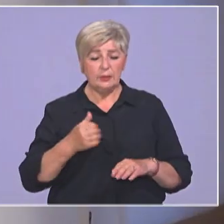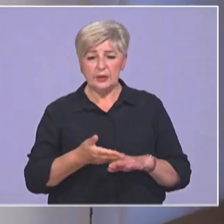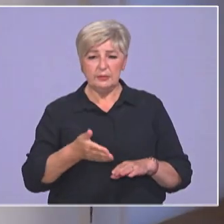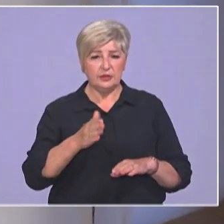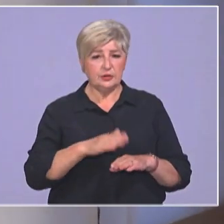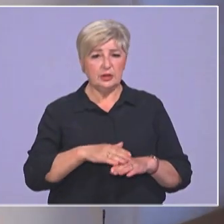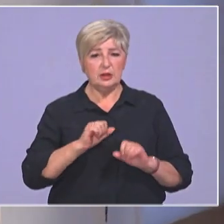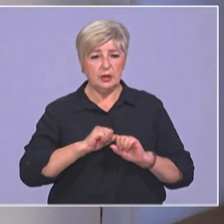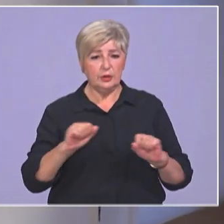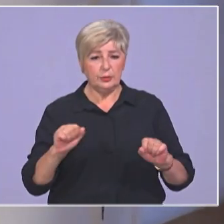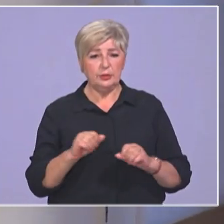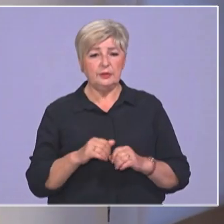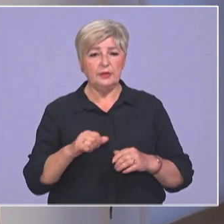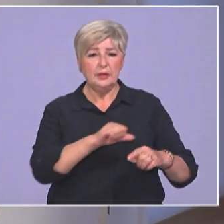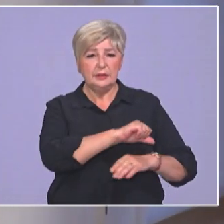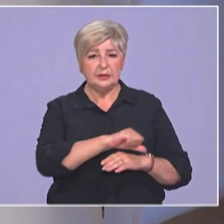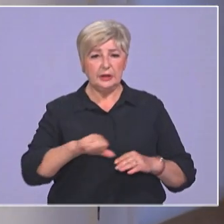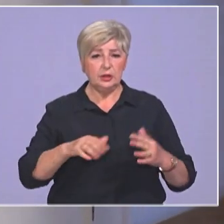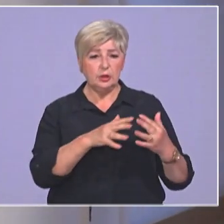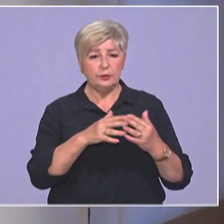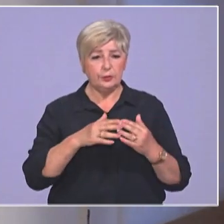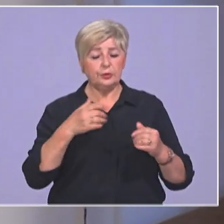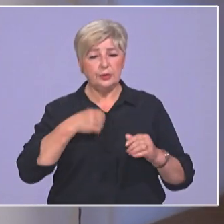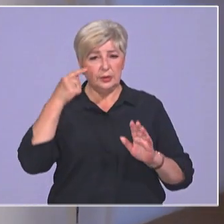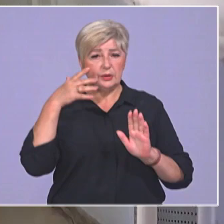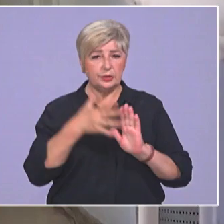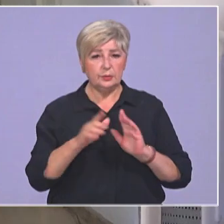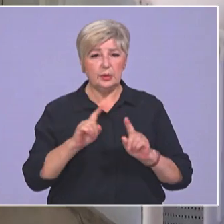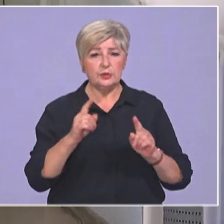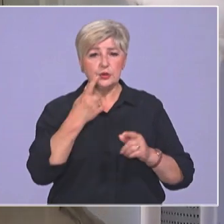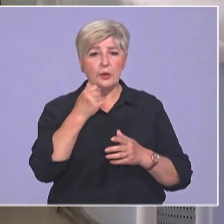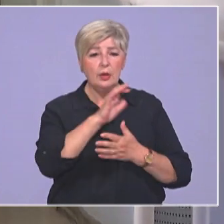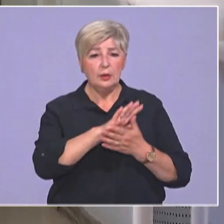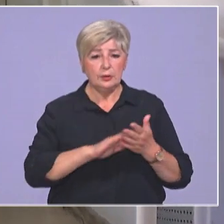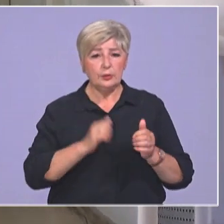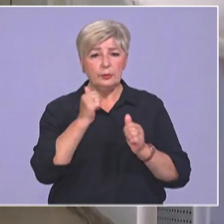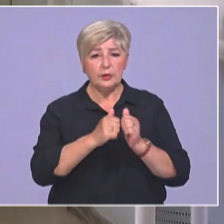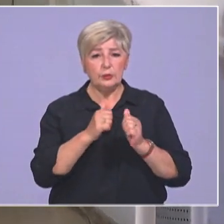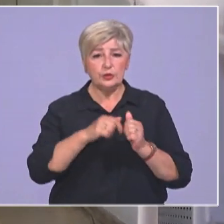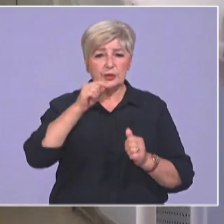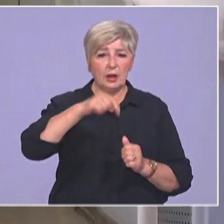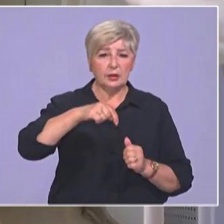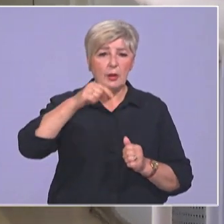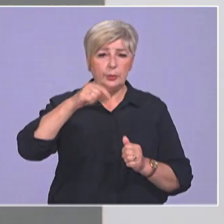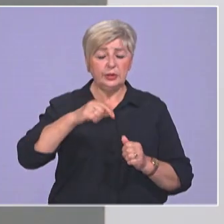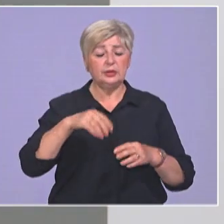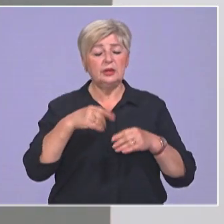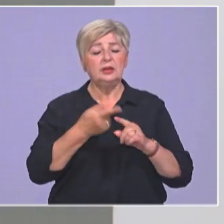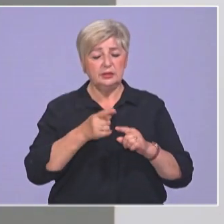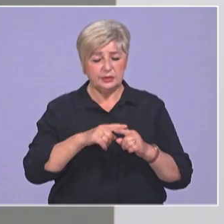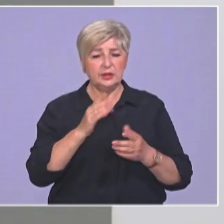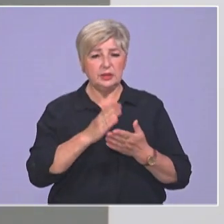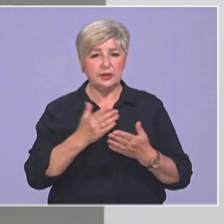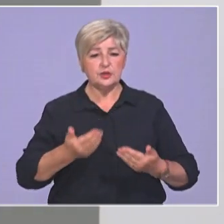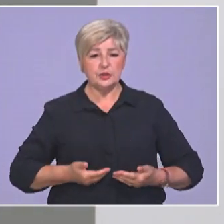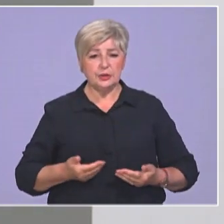самих важких героїв з лінії фронту і розуміємо, що кров, кожна краплина рятує їх життя.